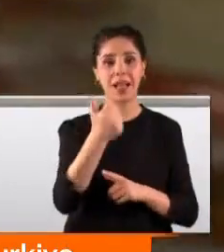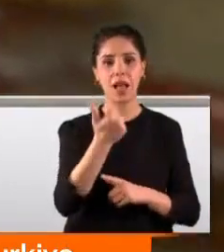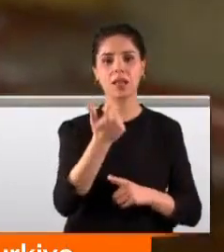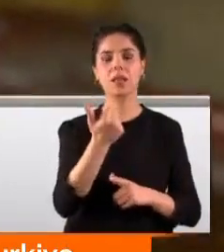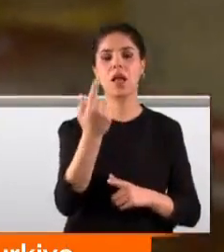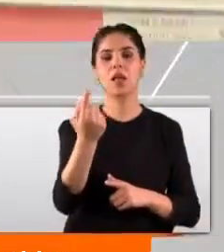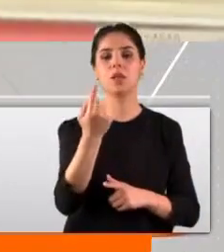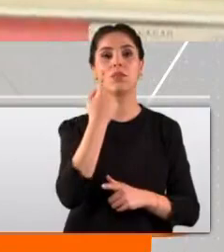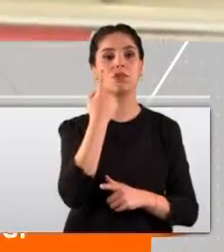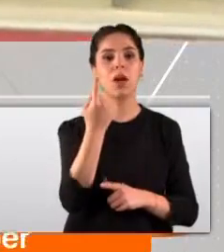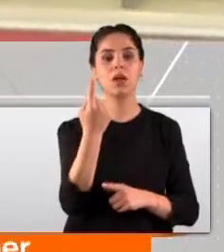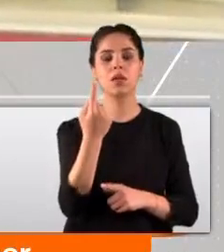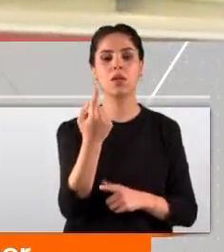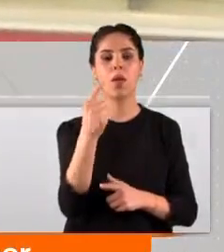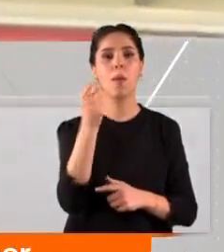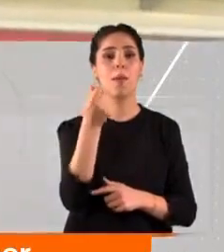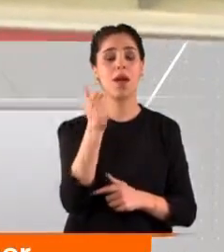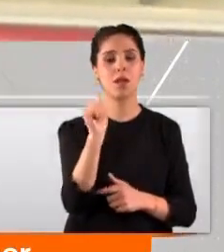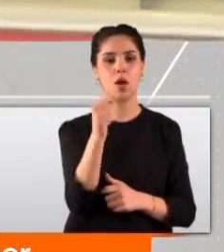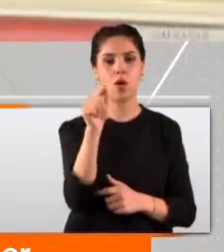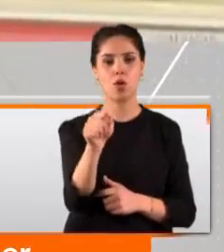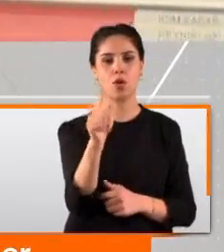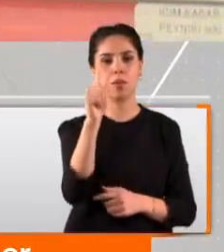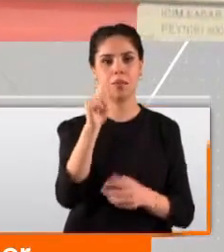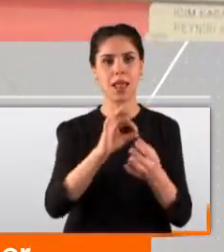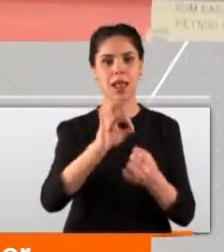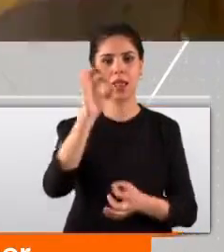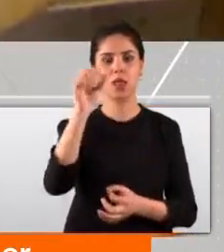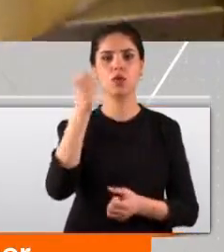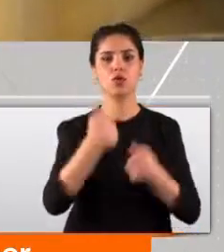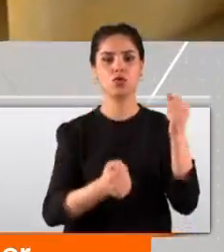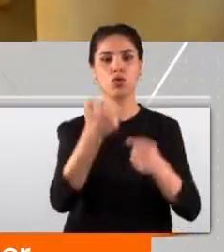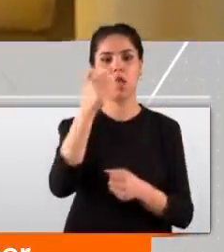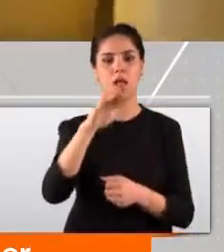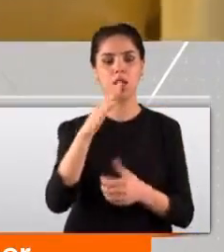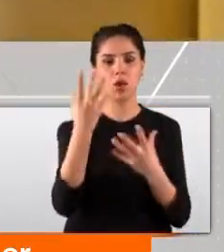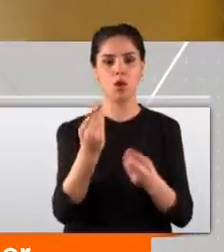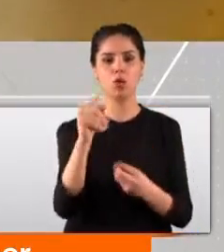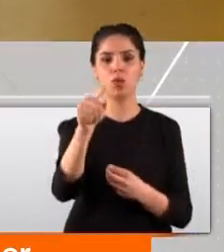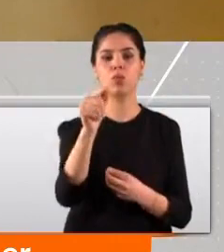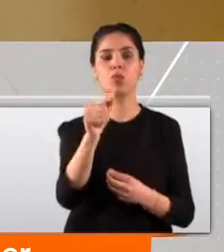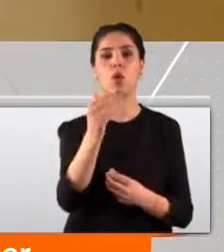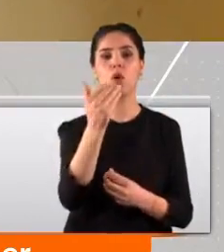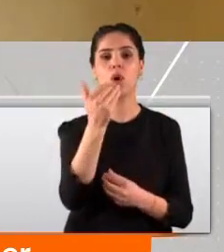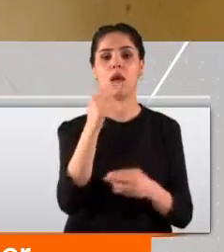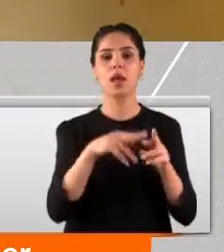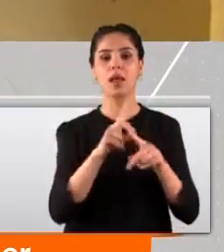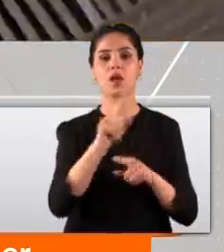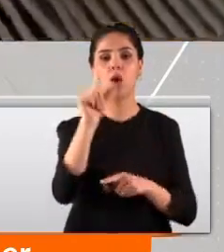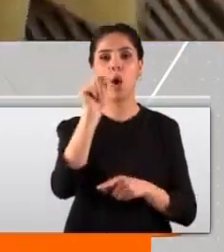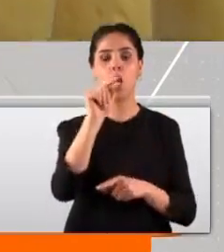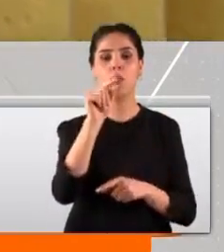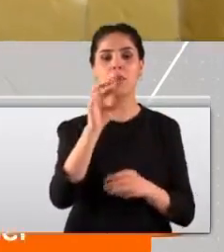matematikle anlamak mümkün. Fiyatı çok önemli. Şu anda sütün litresi biliyorsunuz açıklandı 6 lira oldu. Kaliteli bir kaşarda 11 kilo sütten elde edilmiş